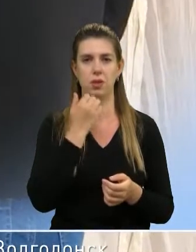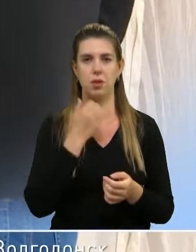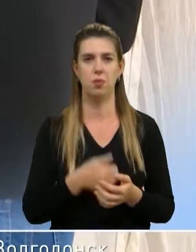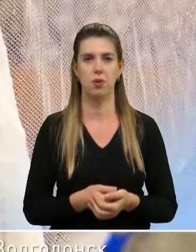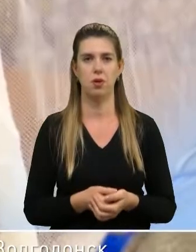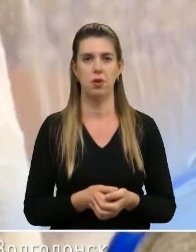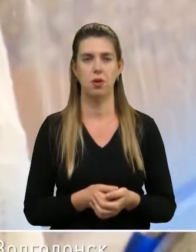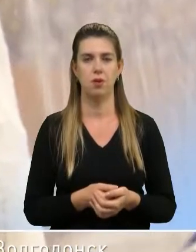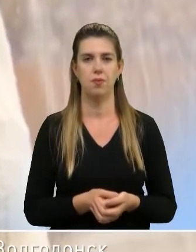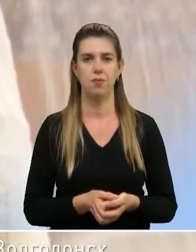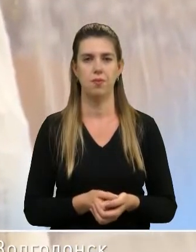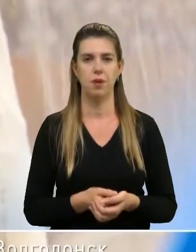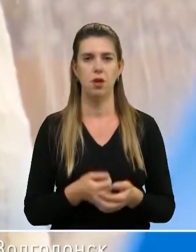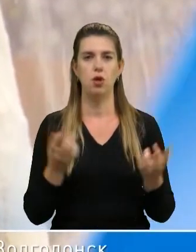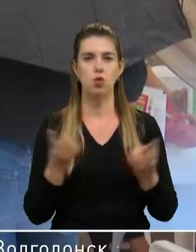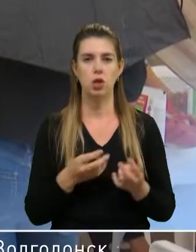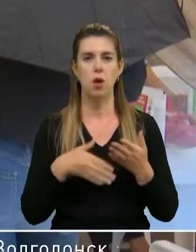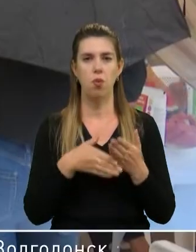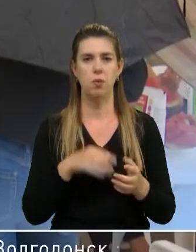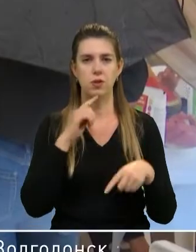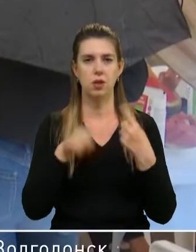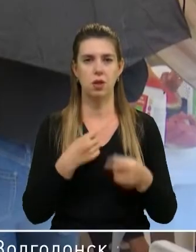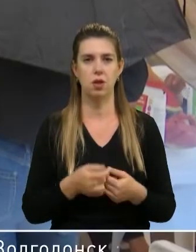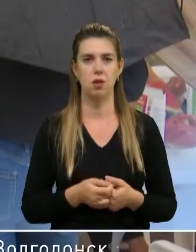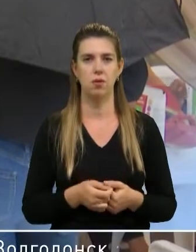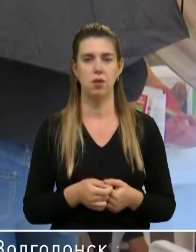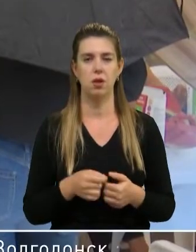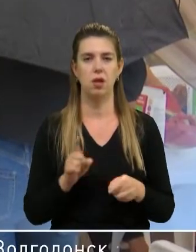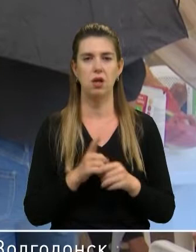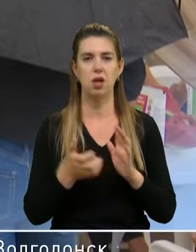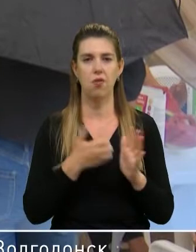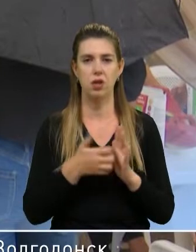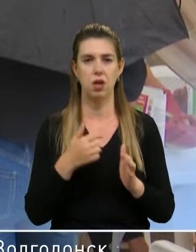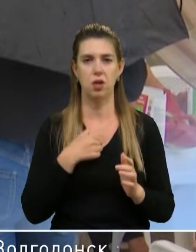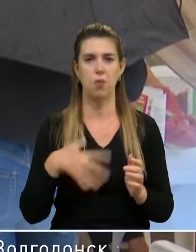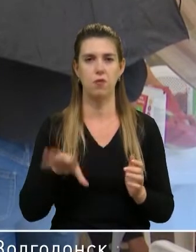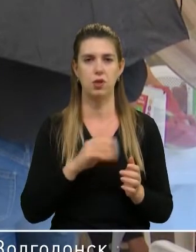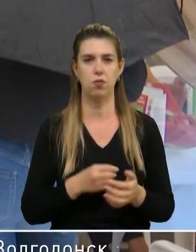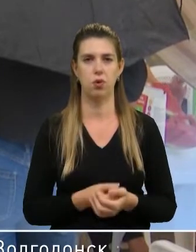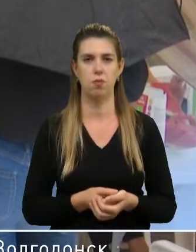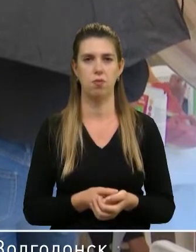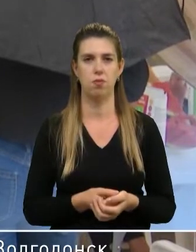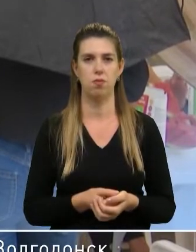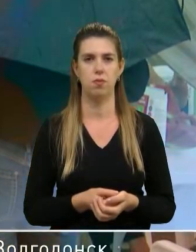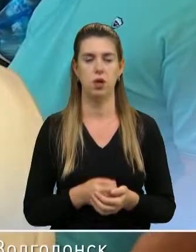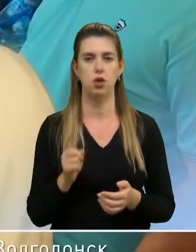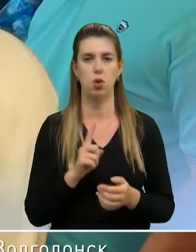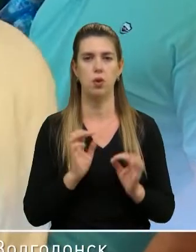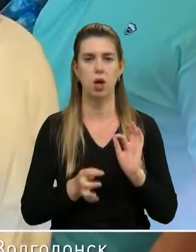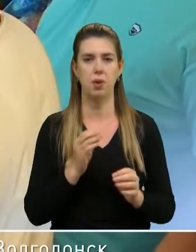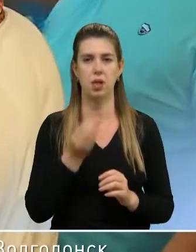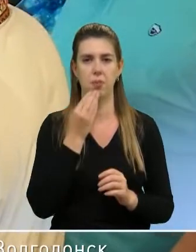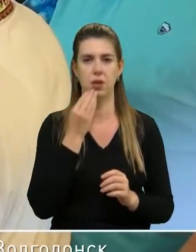здоровых людей. Она нужна, потому что средств не хватает, чтобы нормально питаться.